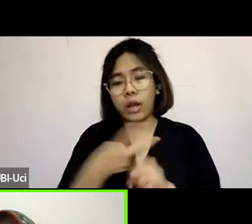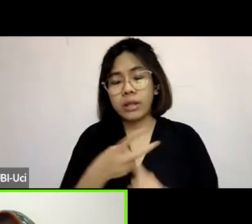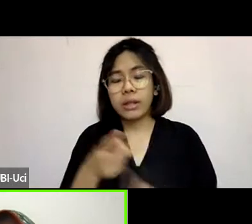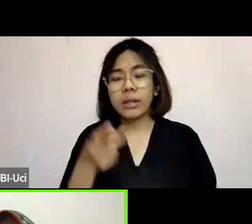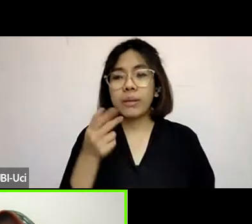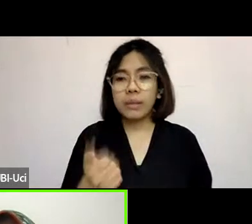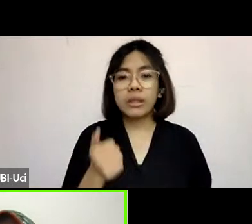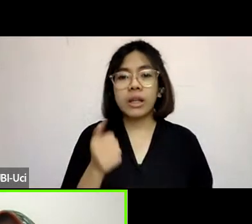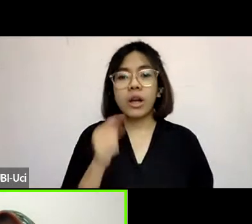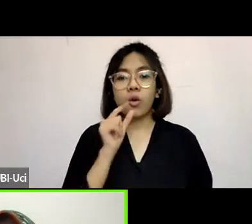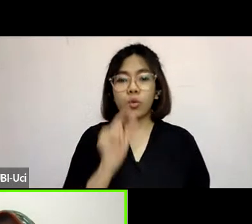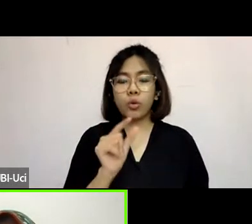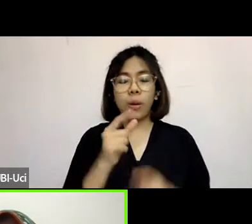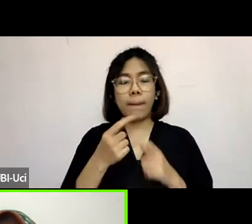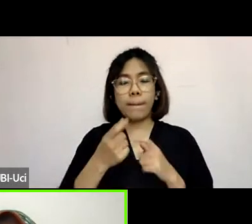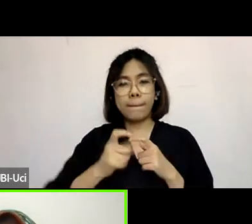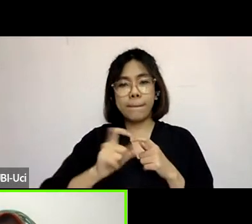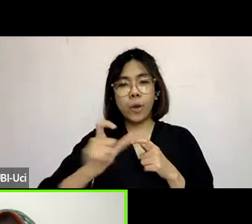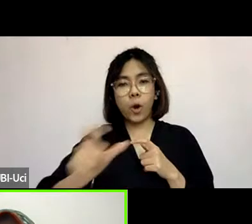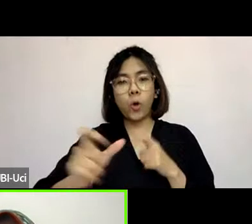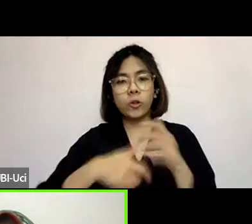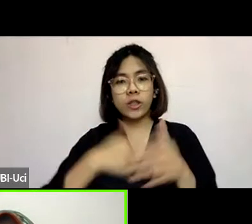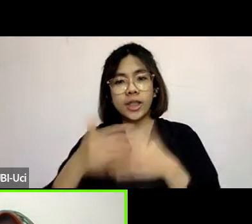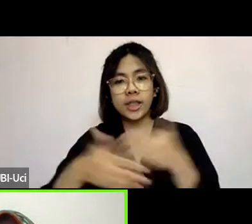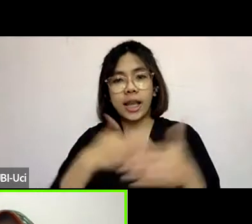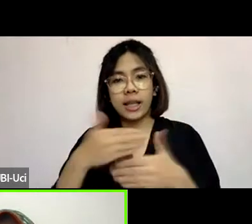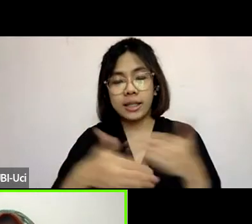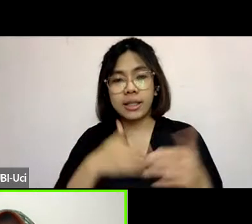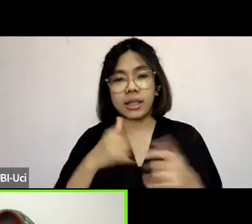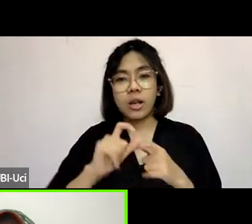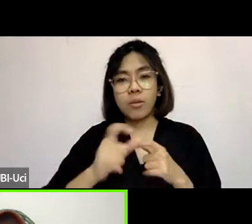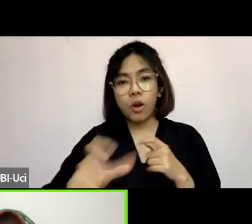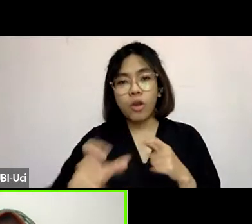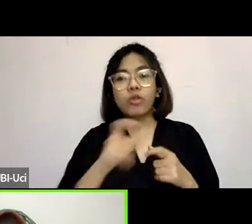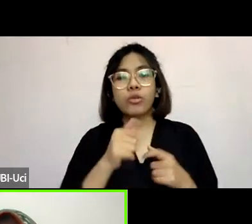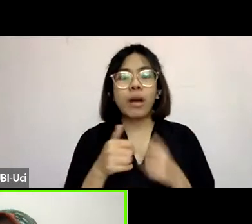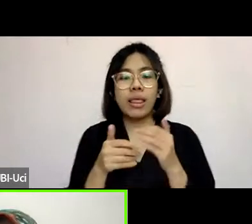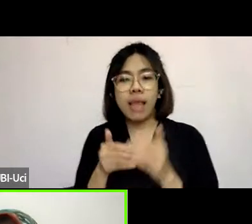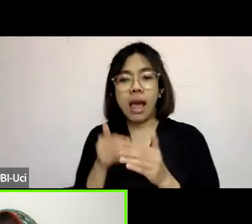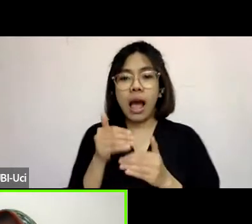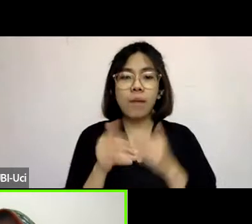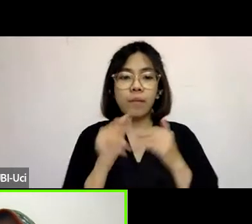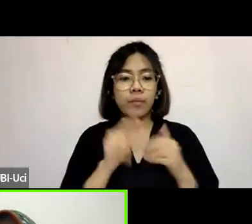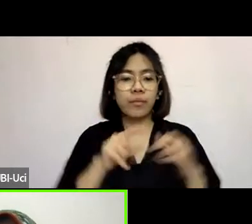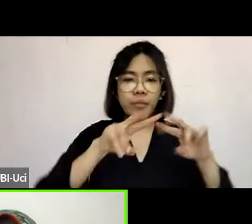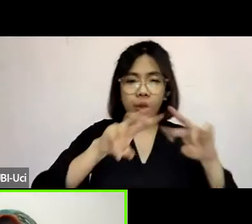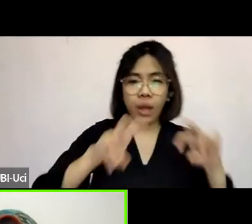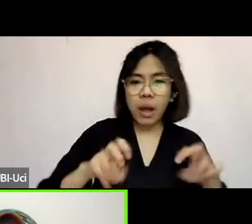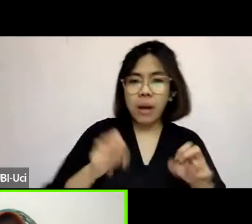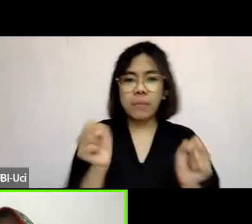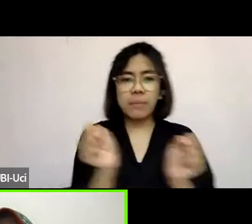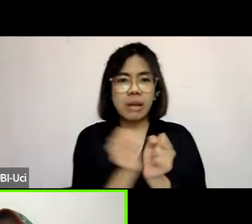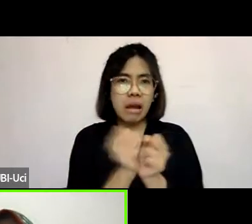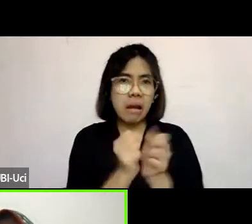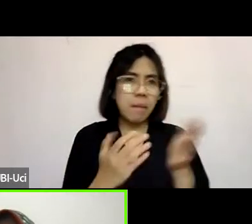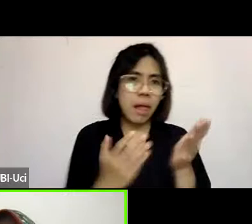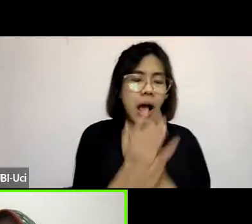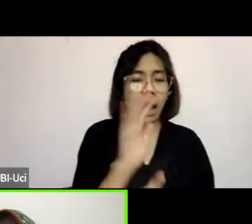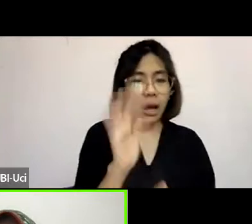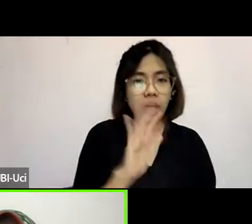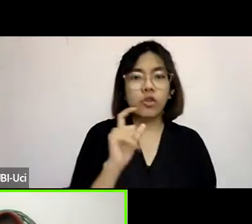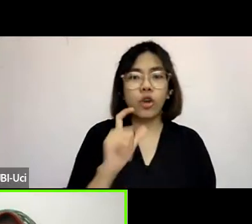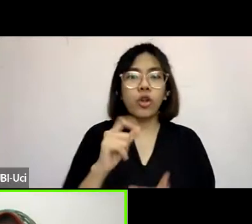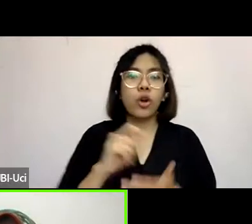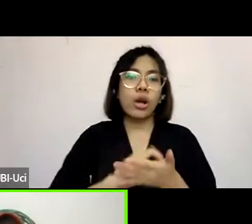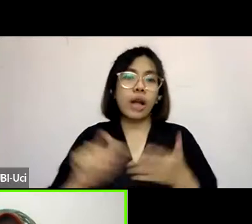mekanisme gitu ya Satu kerangka untuk mengidentifikasi dugaan tindak pidana entah itu pencemaran nama baik atau